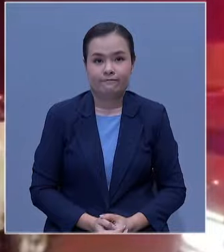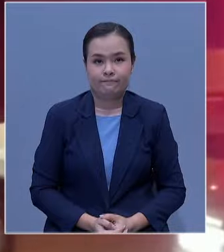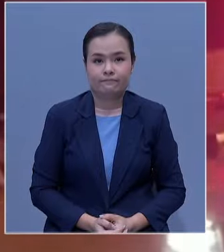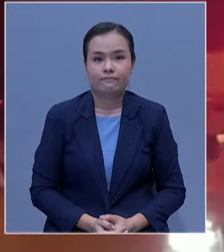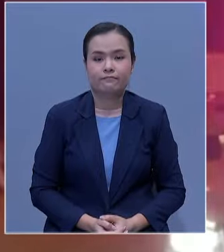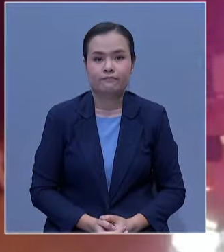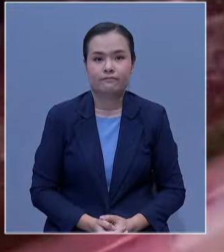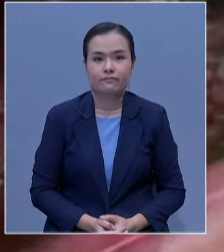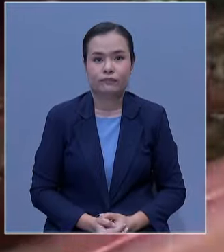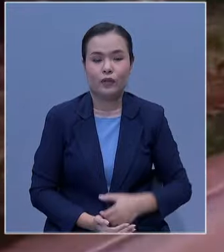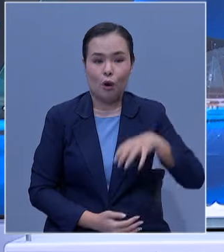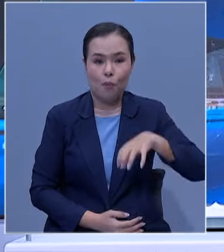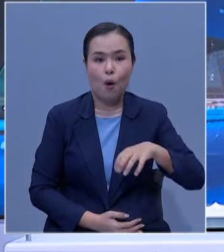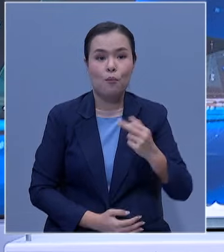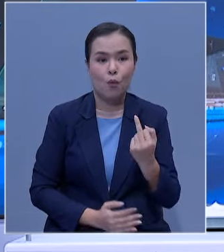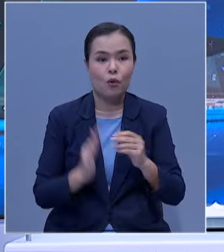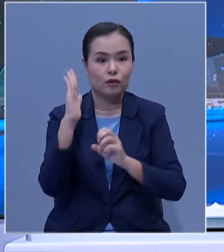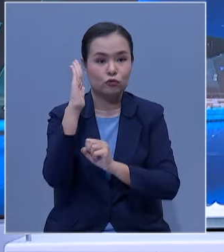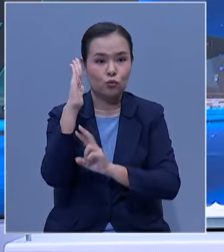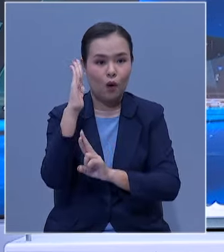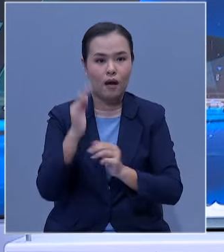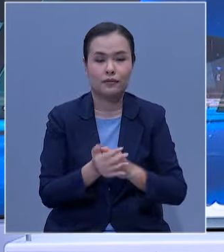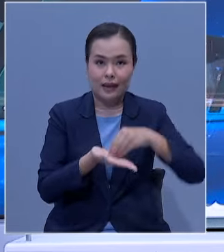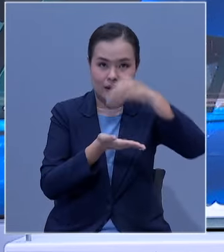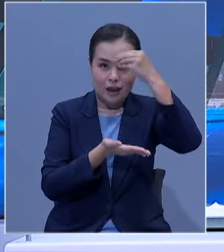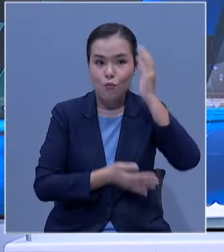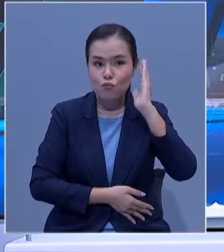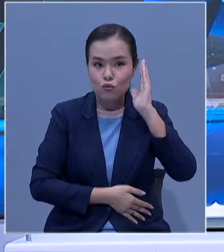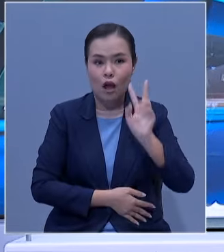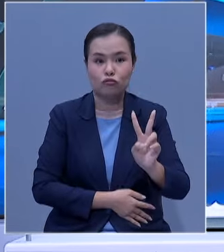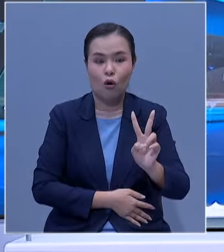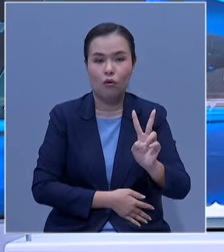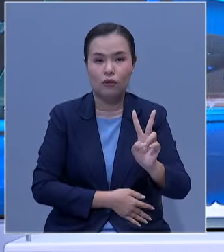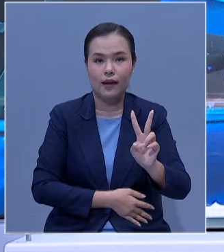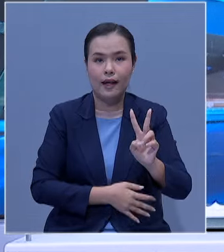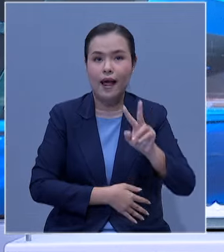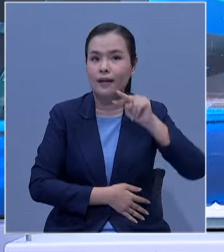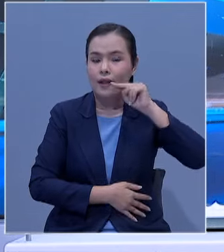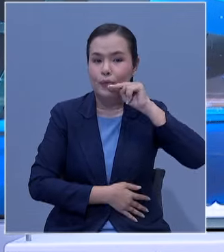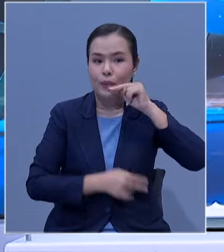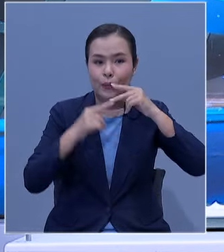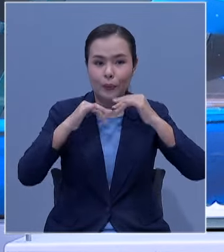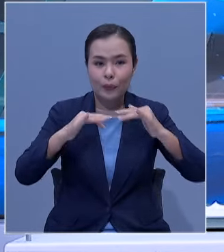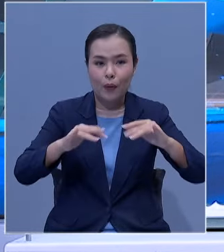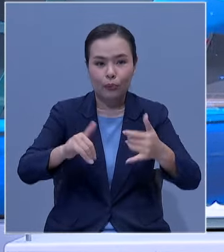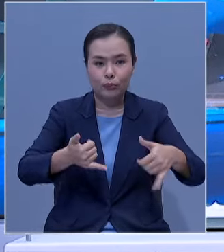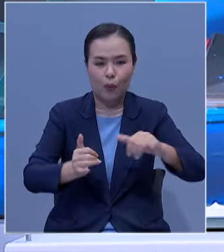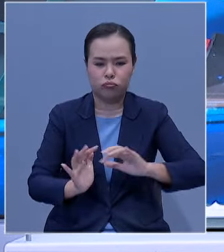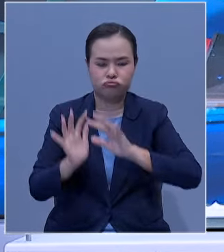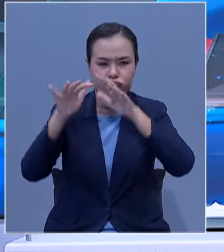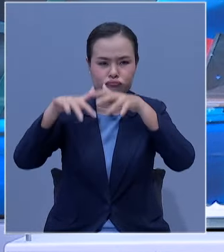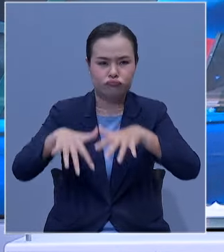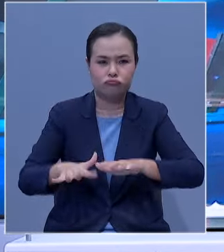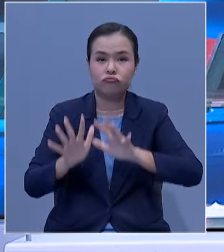ส่วนที่เกาะสมุยเนี่ยเกิดเหตุนะครับเป็นเหตุสลดนักเรียนชาย2คนพากันไปเล่นน้ำทะเลแล้วคลื่นลมมันค่อนข้าง